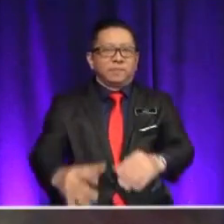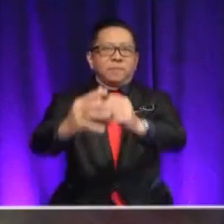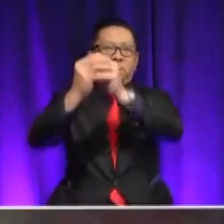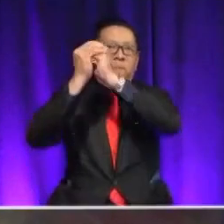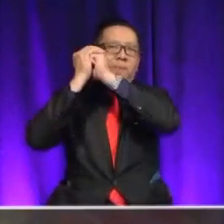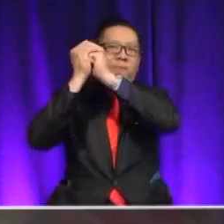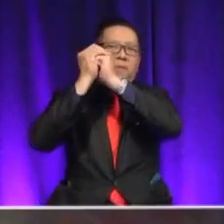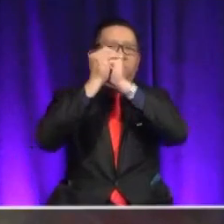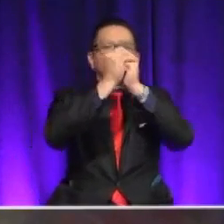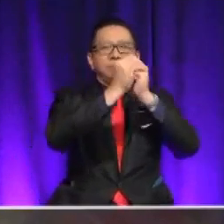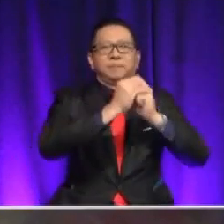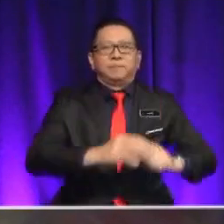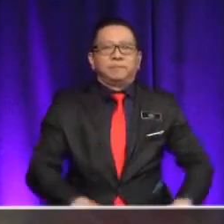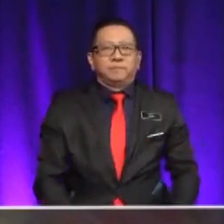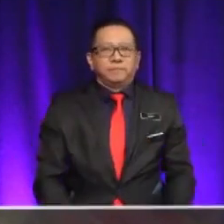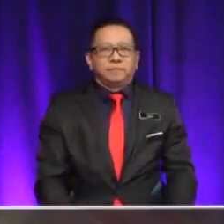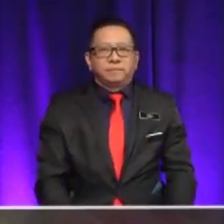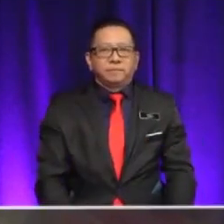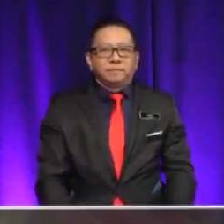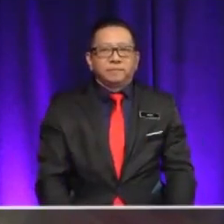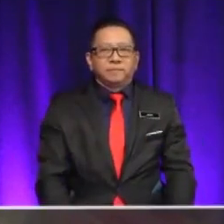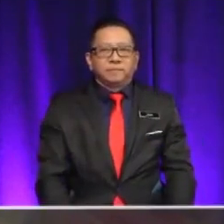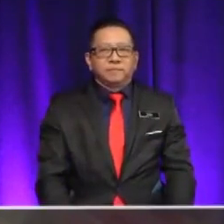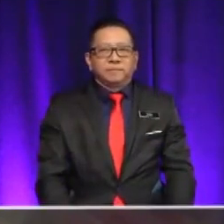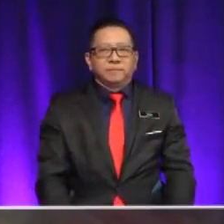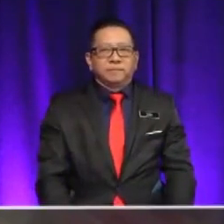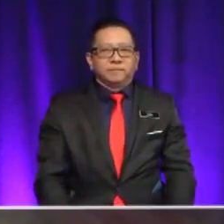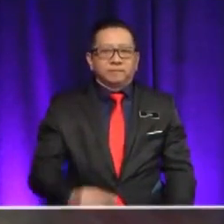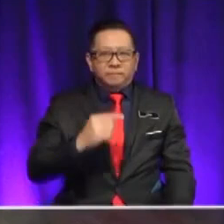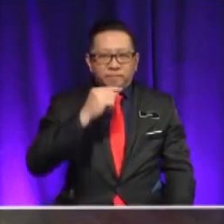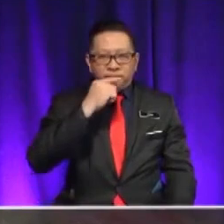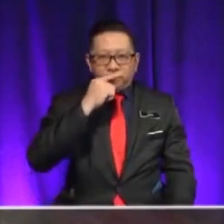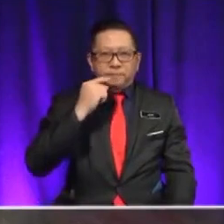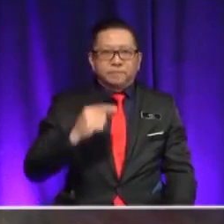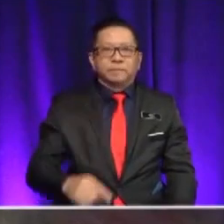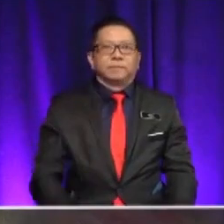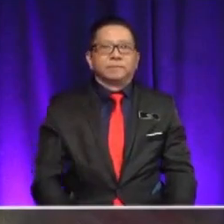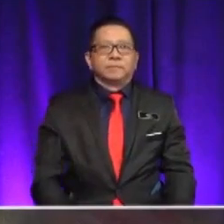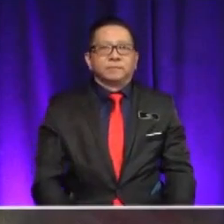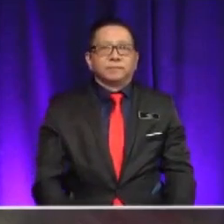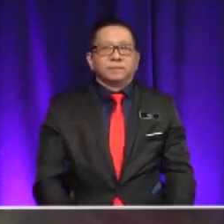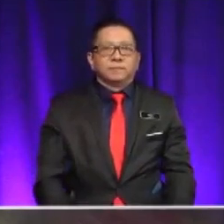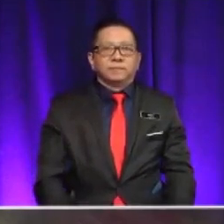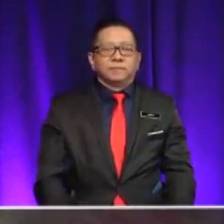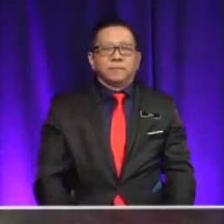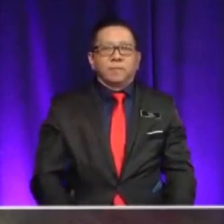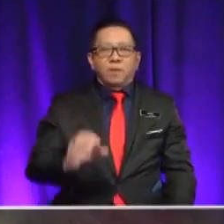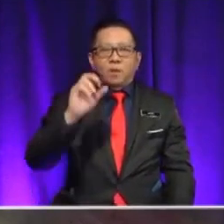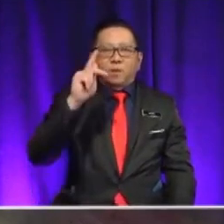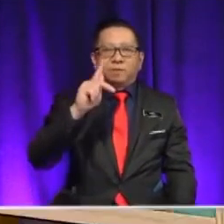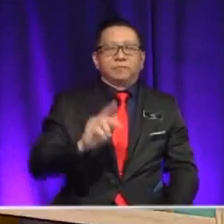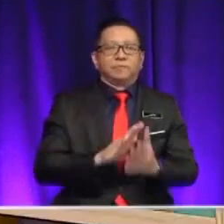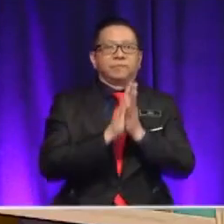dengan tepat sekali. Baiklah, Danish mendahului nampaknya tu. Ya. Baik, cikgu. Okey,